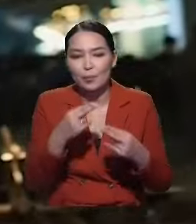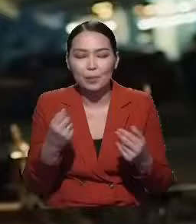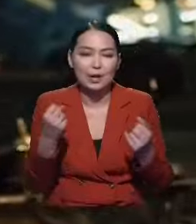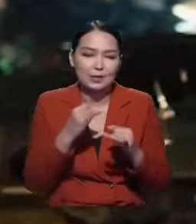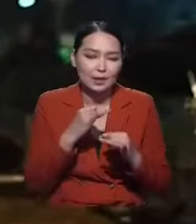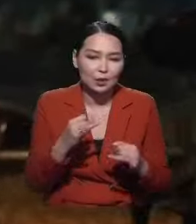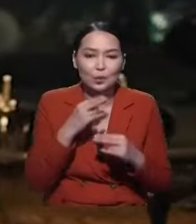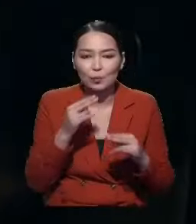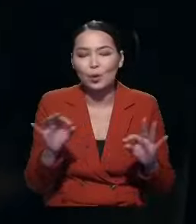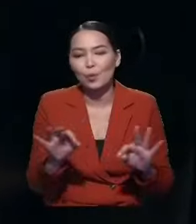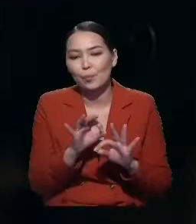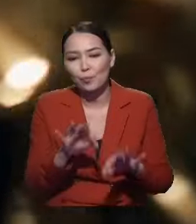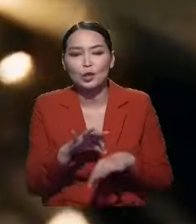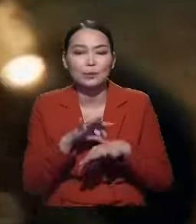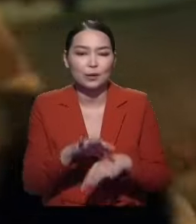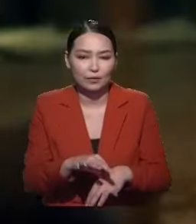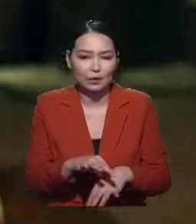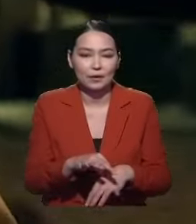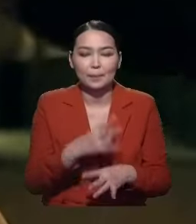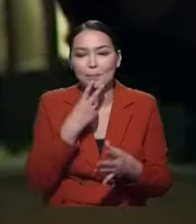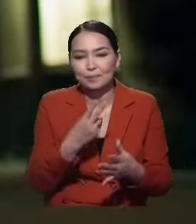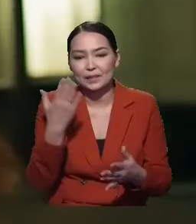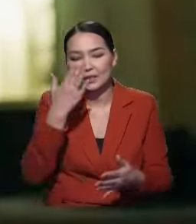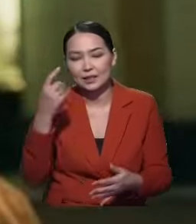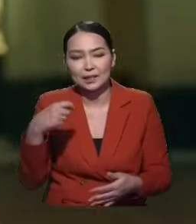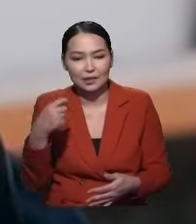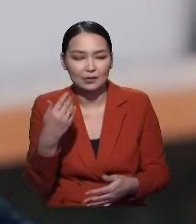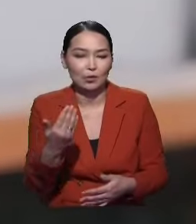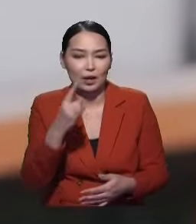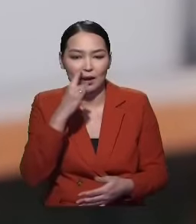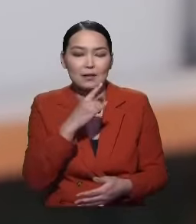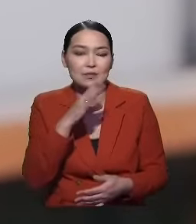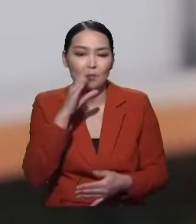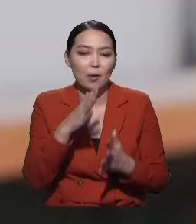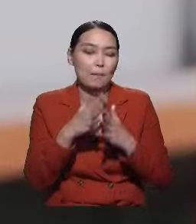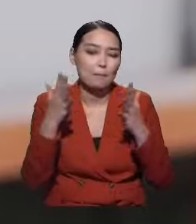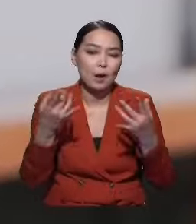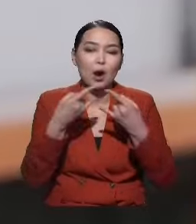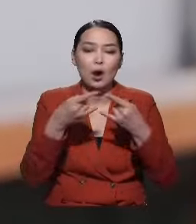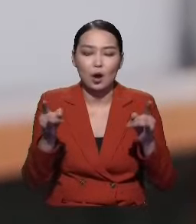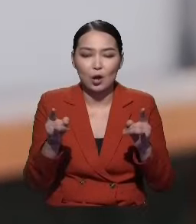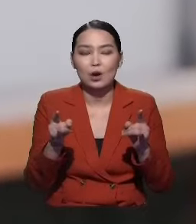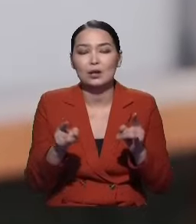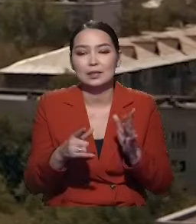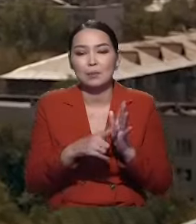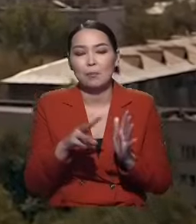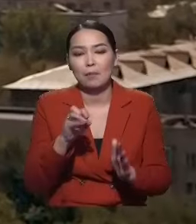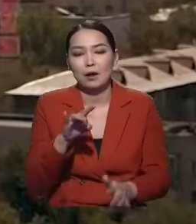уделено музыкальному сопровождению. Посмотреть киноальманах казахстанцы смогут на больших экранах 7